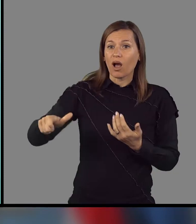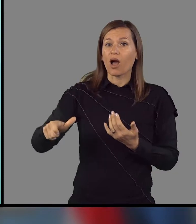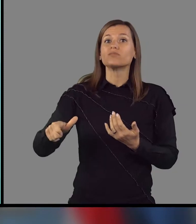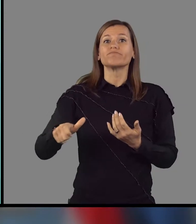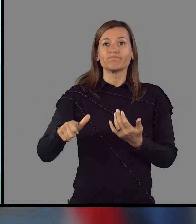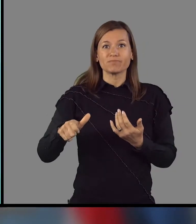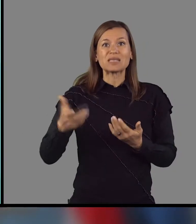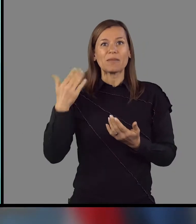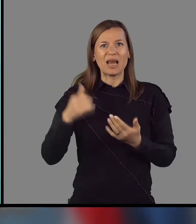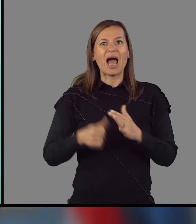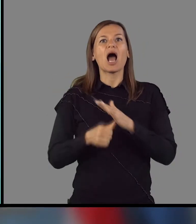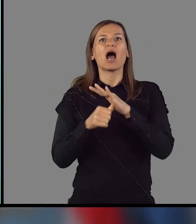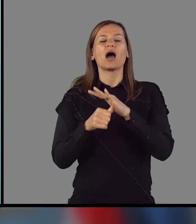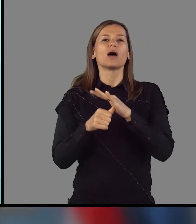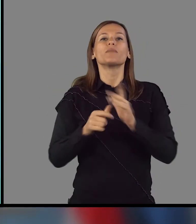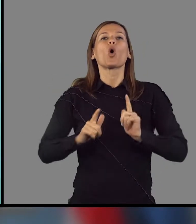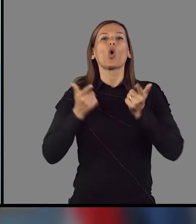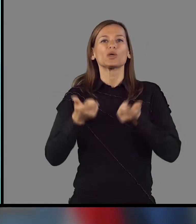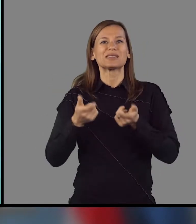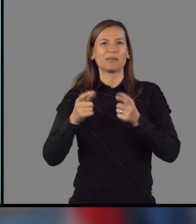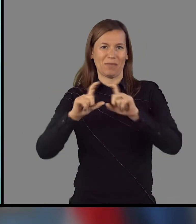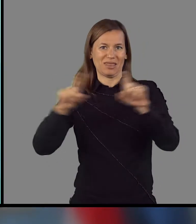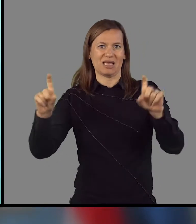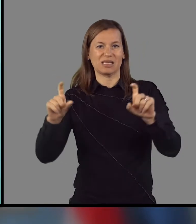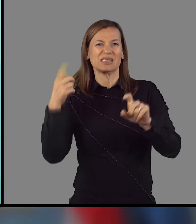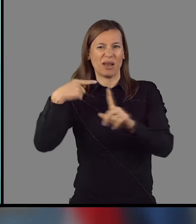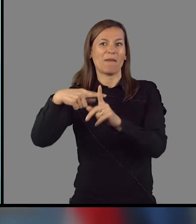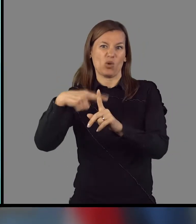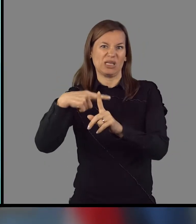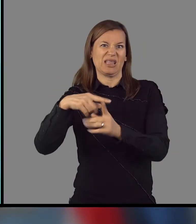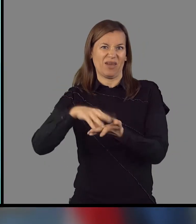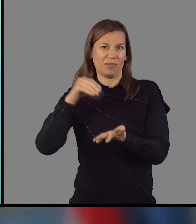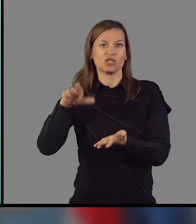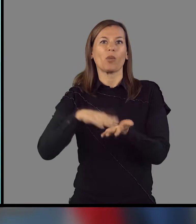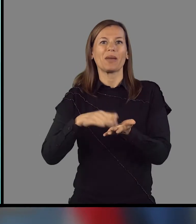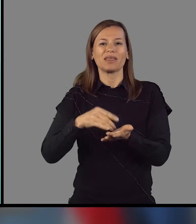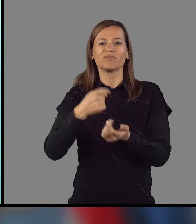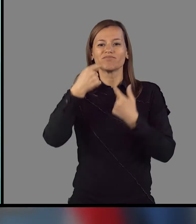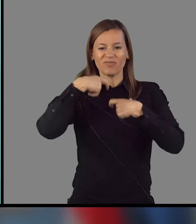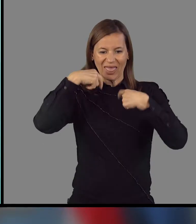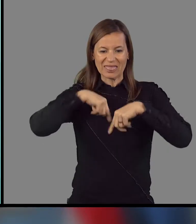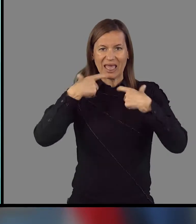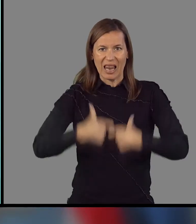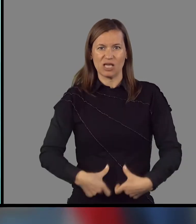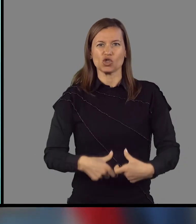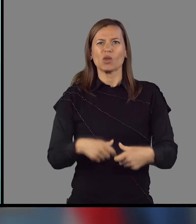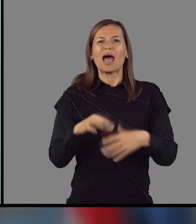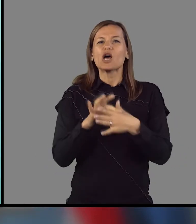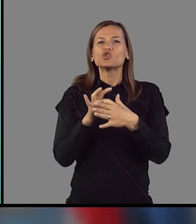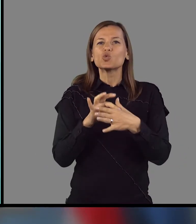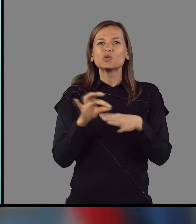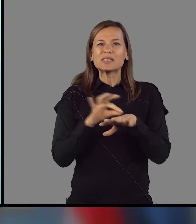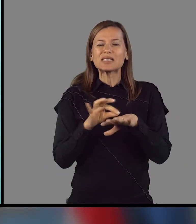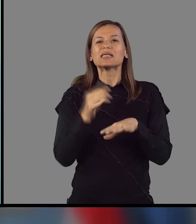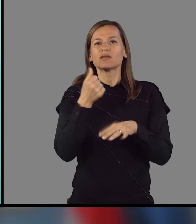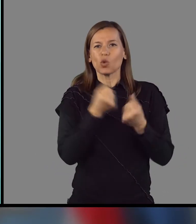sta bila hospitalizirana, sta imela pozitiven bris. To pomeni, da sta v svojem telesu na sluznicah nosila virus in zaradi tega